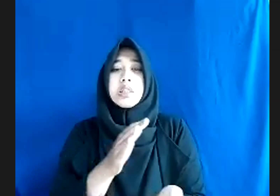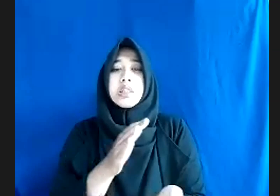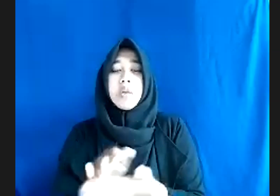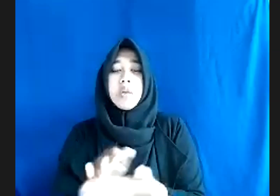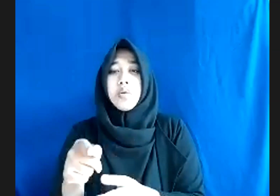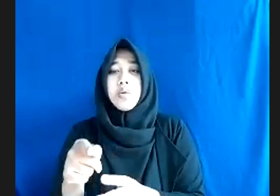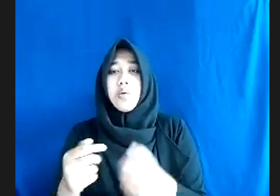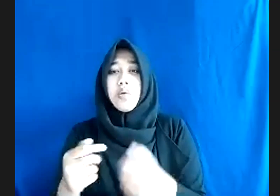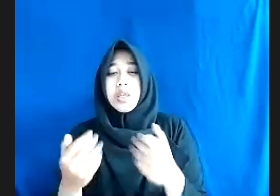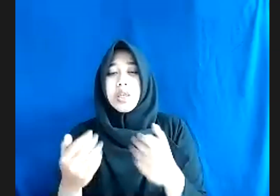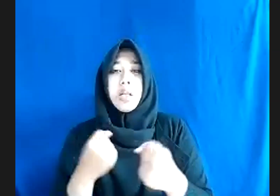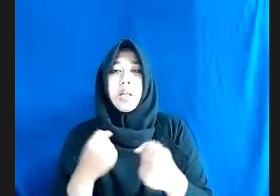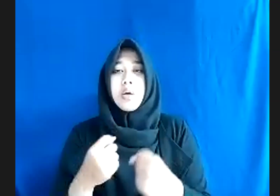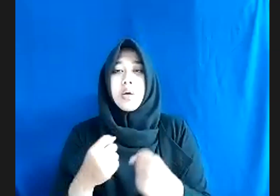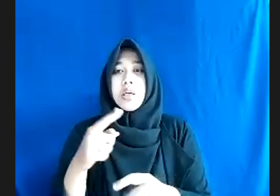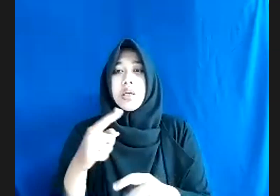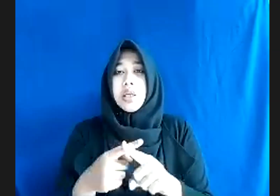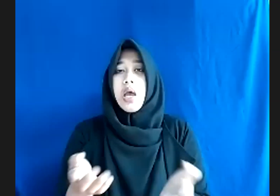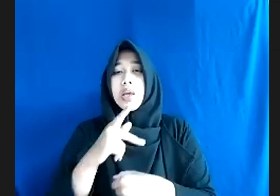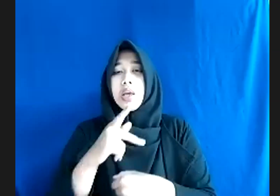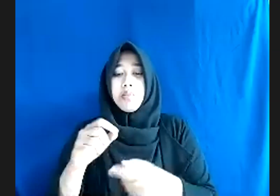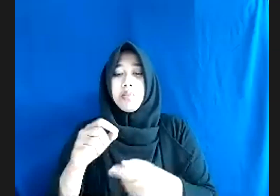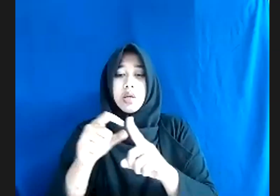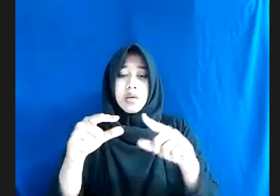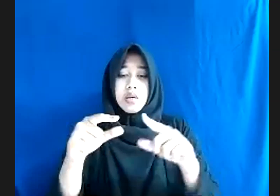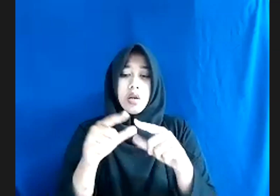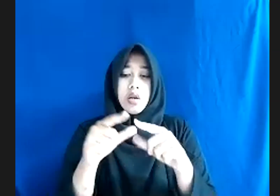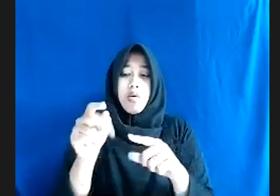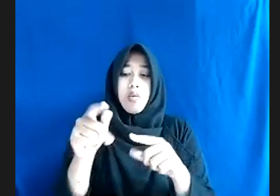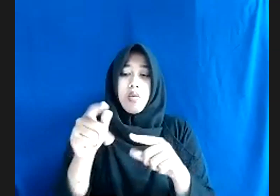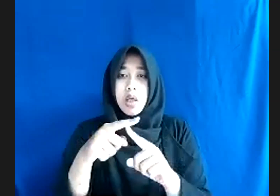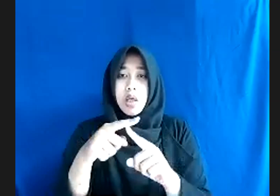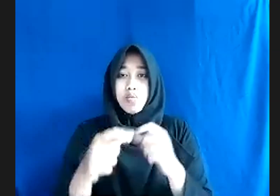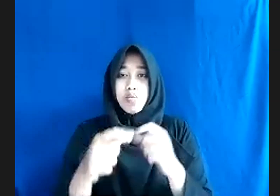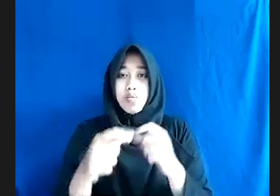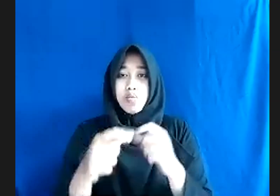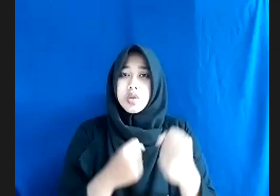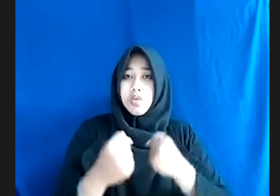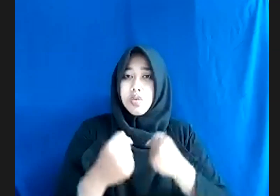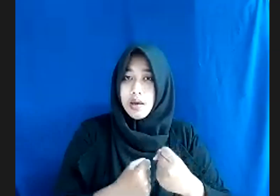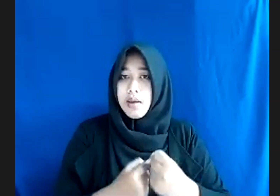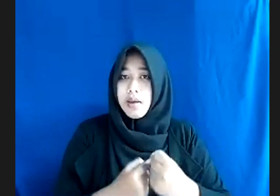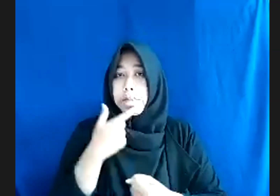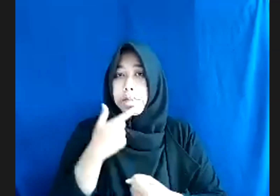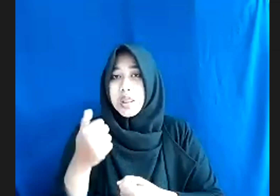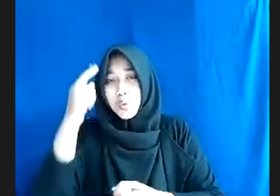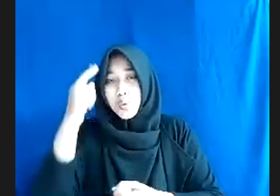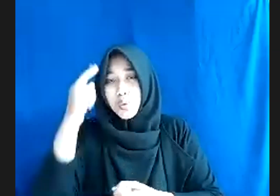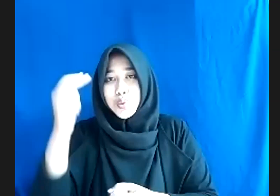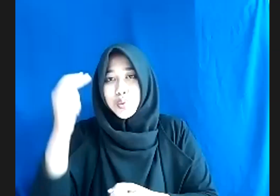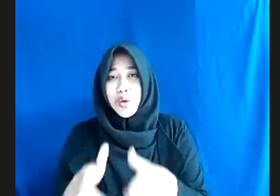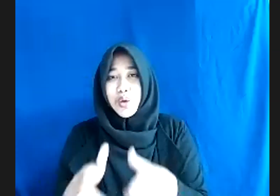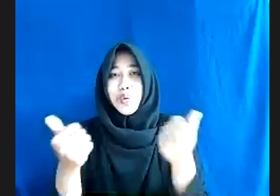berdaulat, usaha-usaha di penting untuk kita hidupkan, tetapi kita penting juga